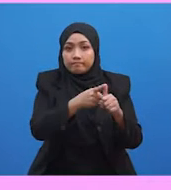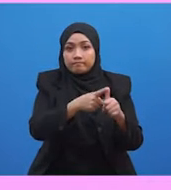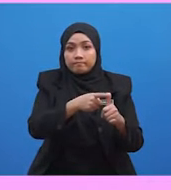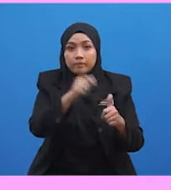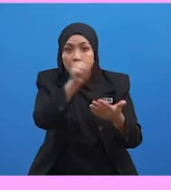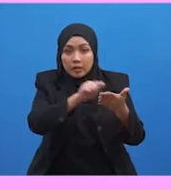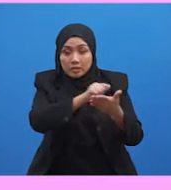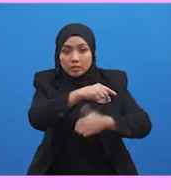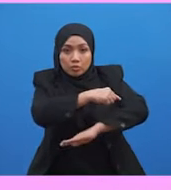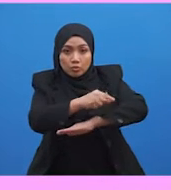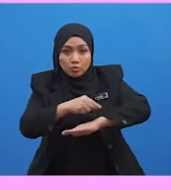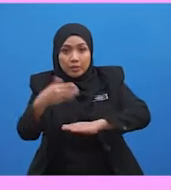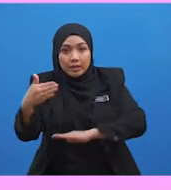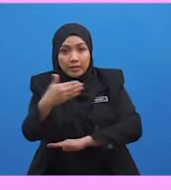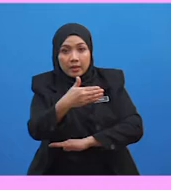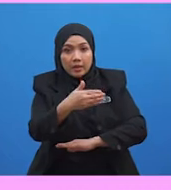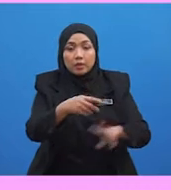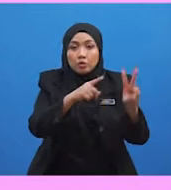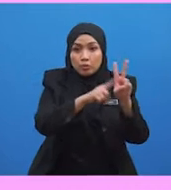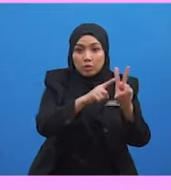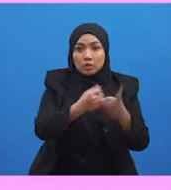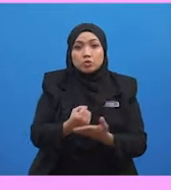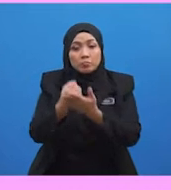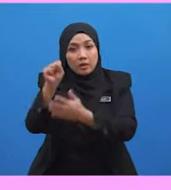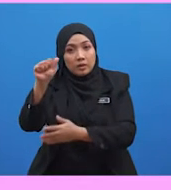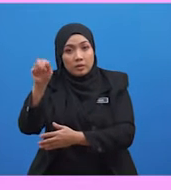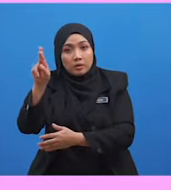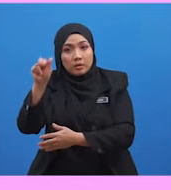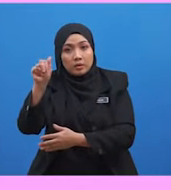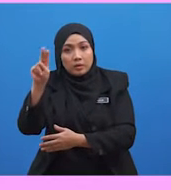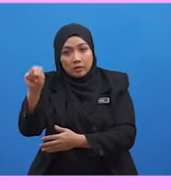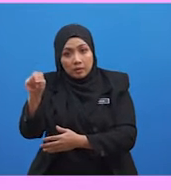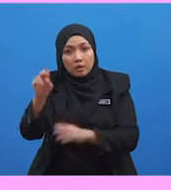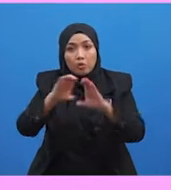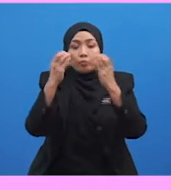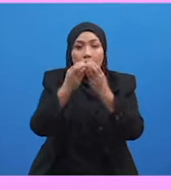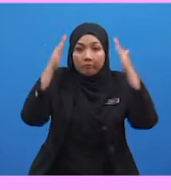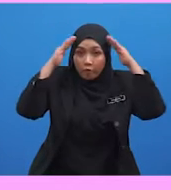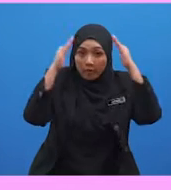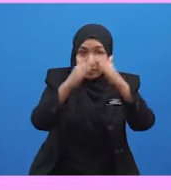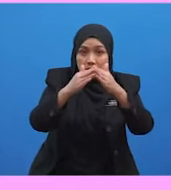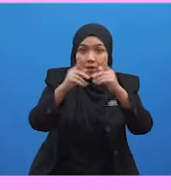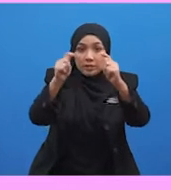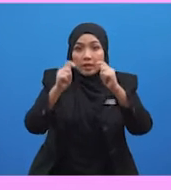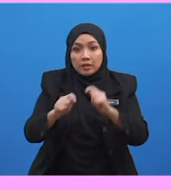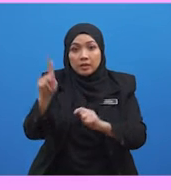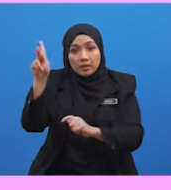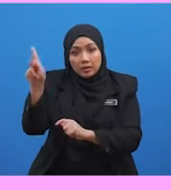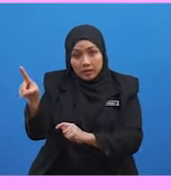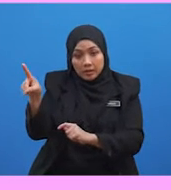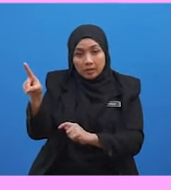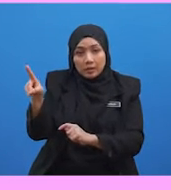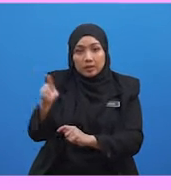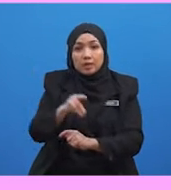sumbang saran, kumpulan fokus, teknik Delphi atau teknik kumpulan